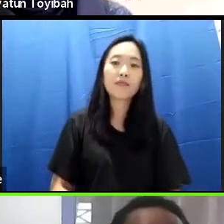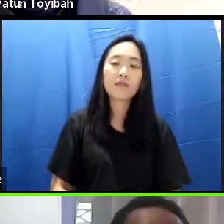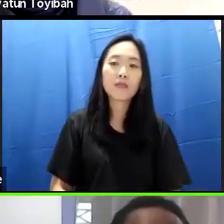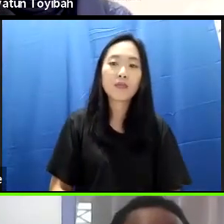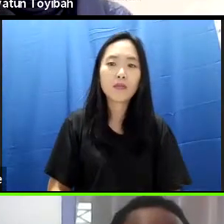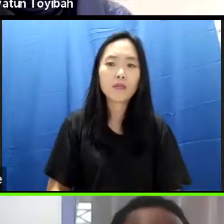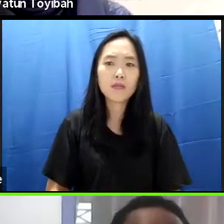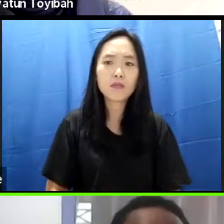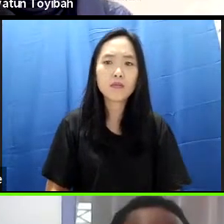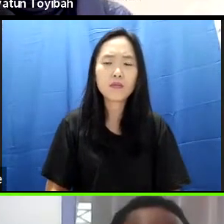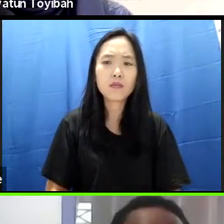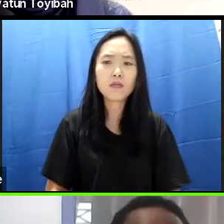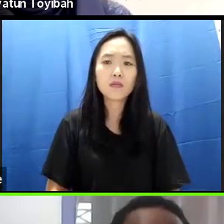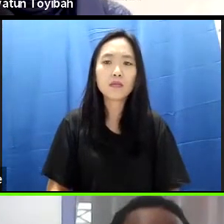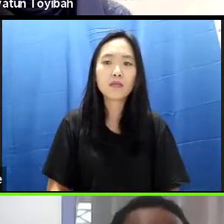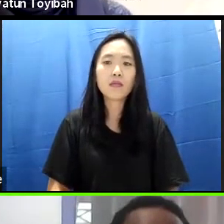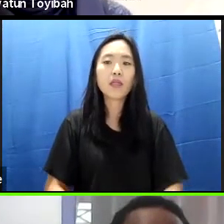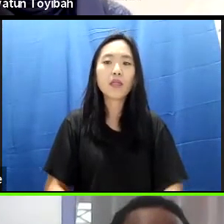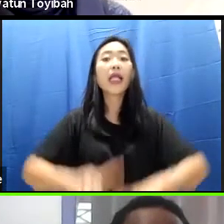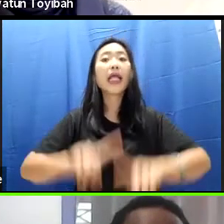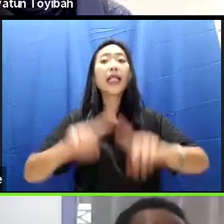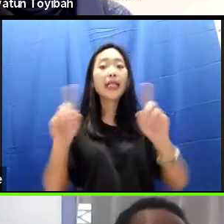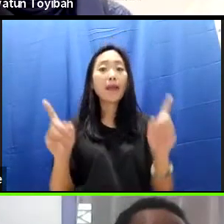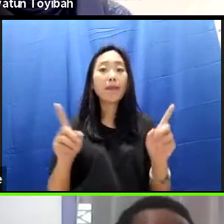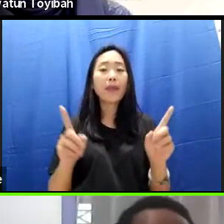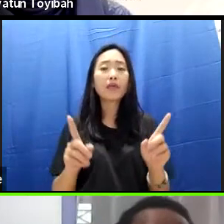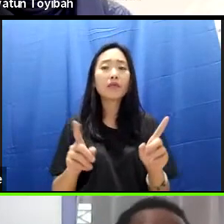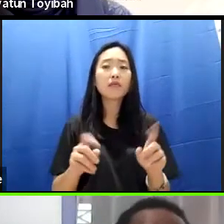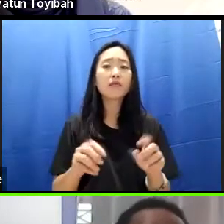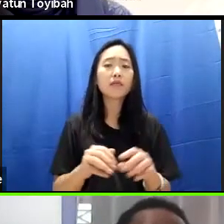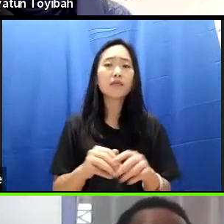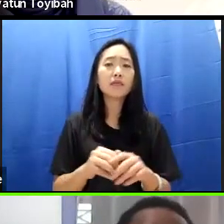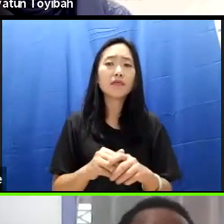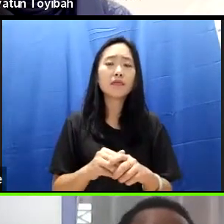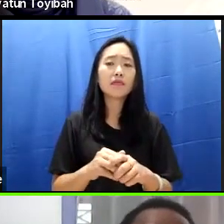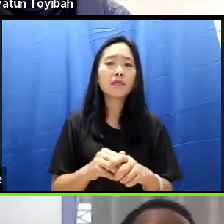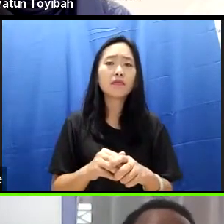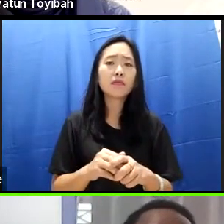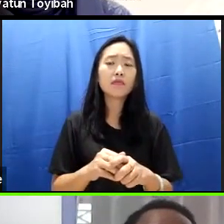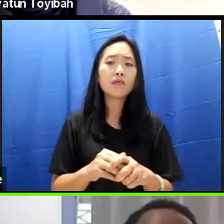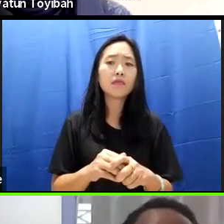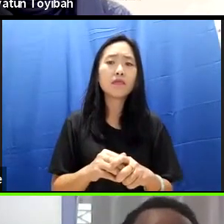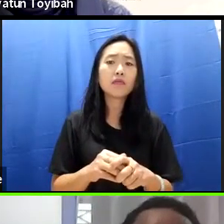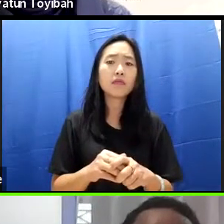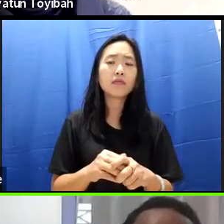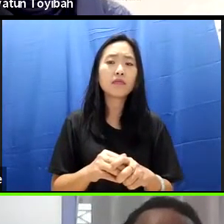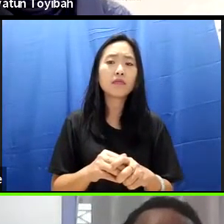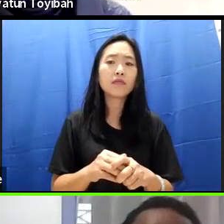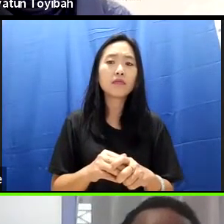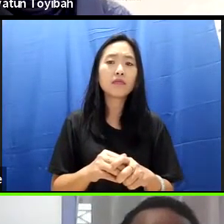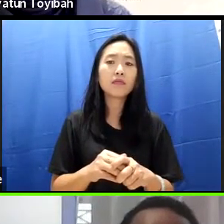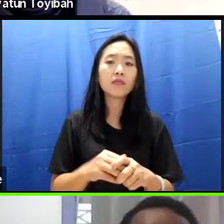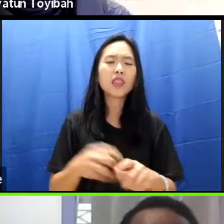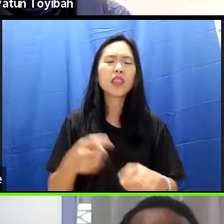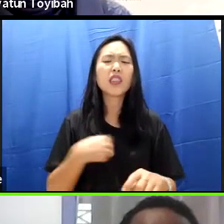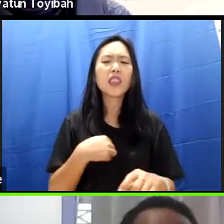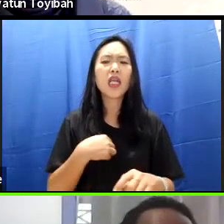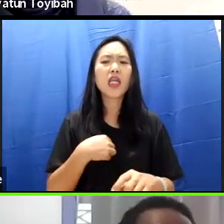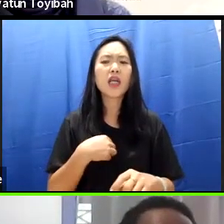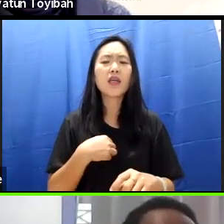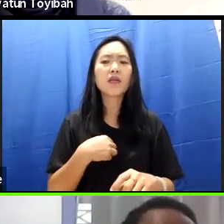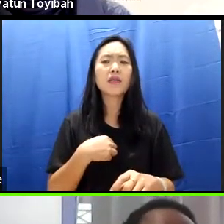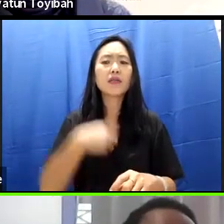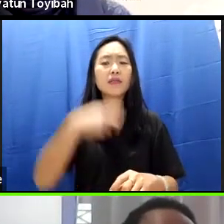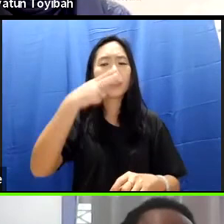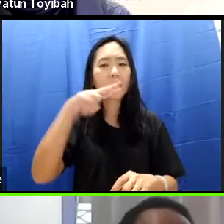secara tidak sadar di dalam pengaruh yang dugaan saya itu dipengaruhi dirinya sendiri yang kemudian